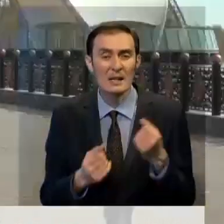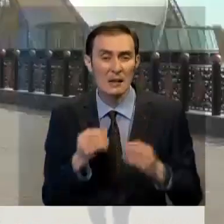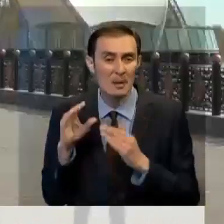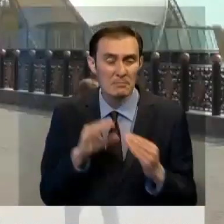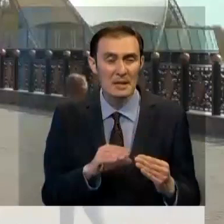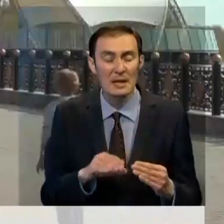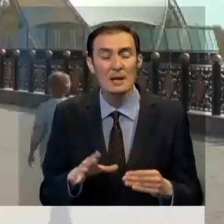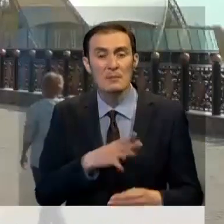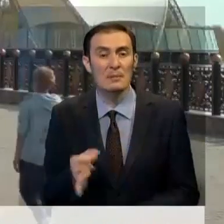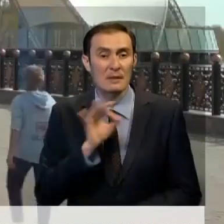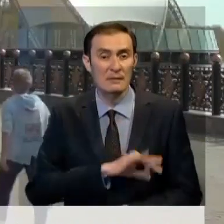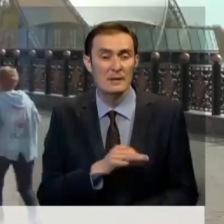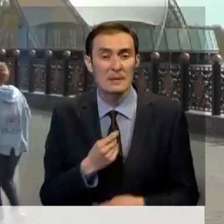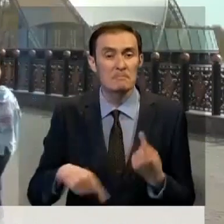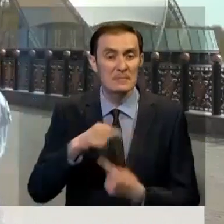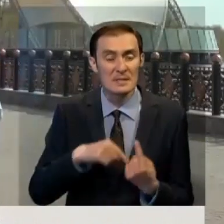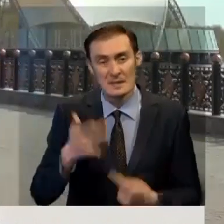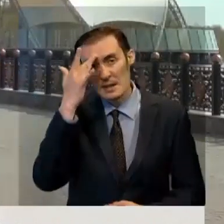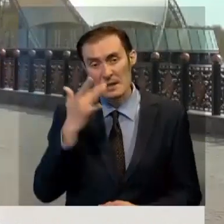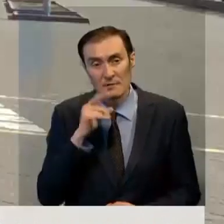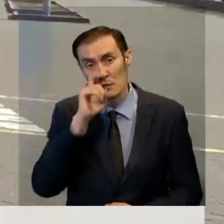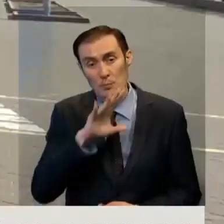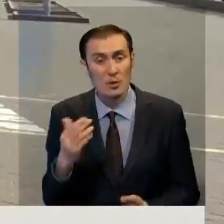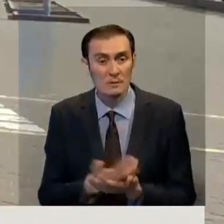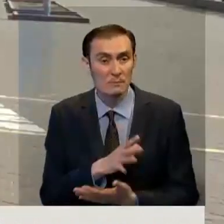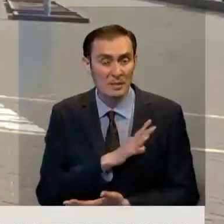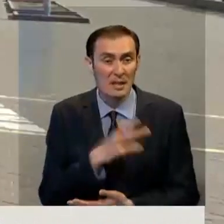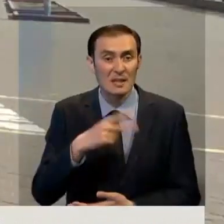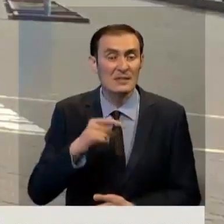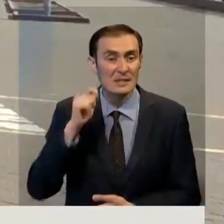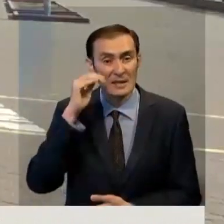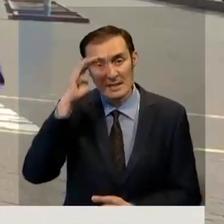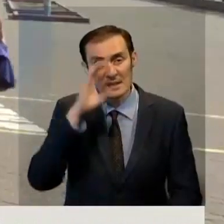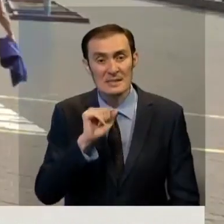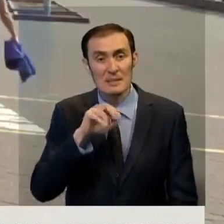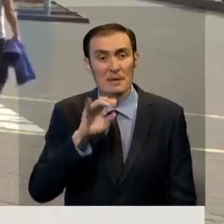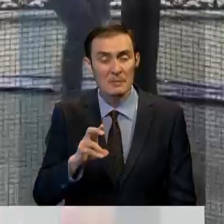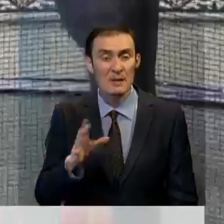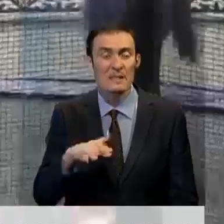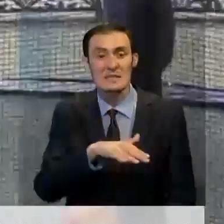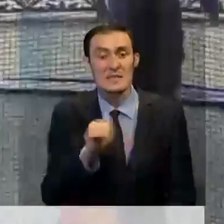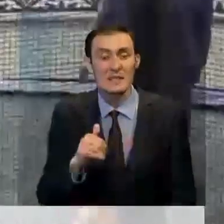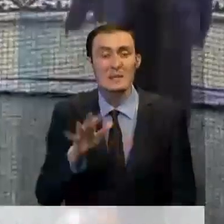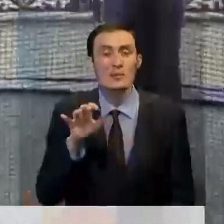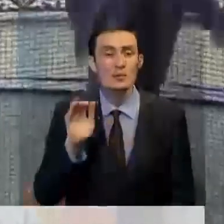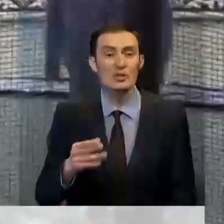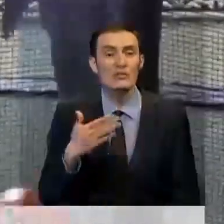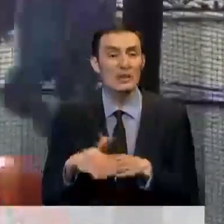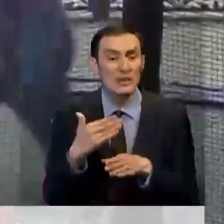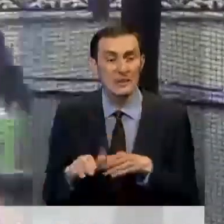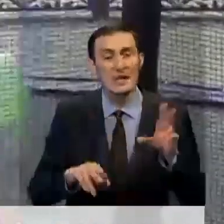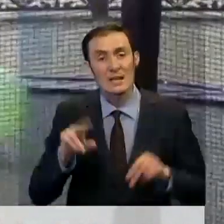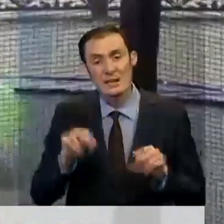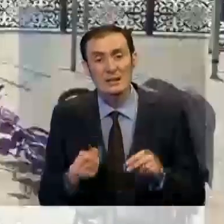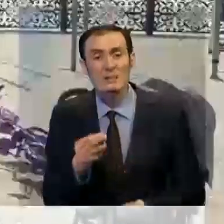и самокатов приносили молодым бизнесменам за лето неплохой доход. 20-летний Сапарбек Исинбулат даже взял 500 000 тенге в кредит,